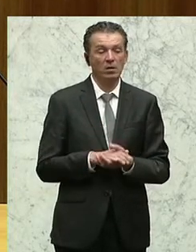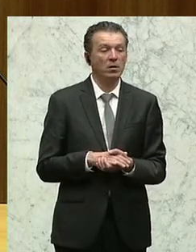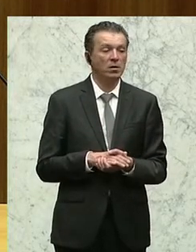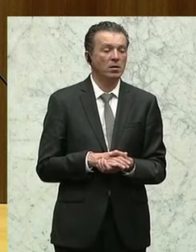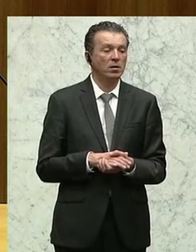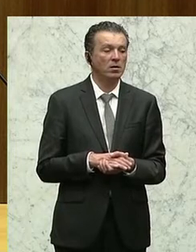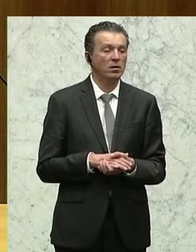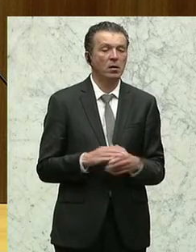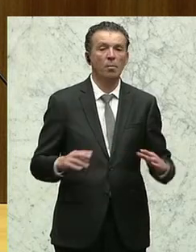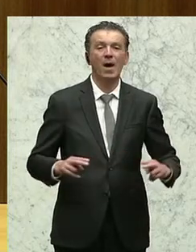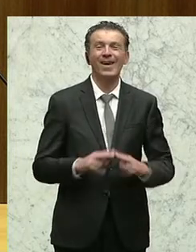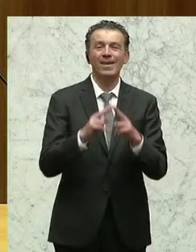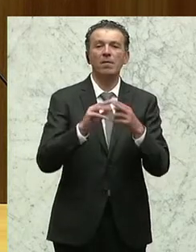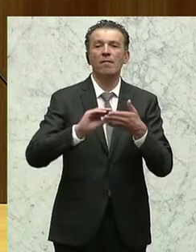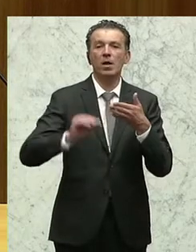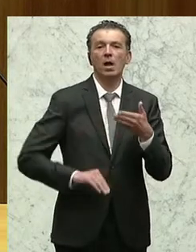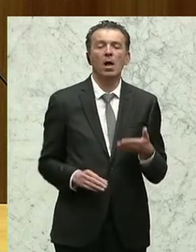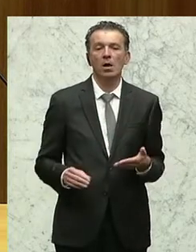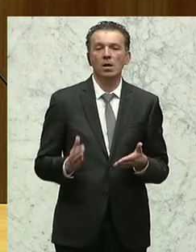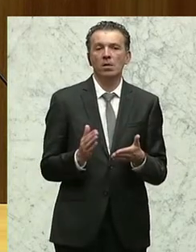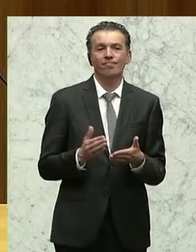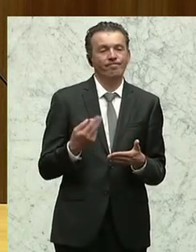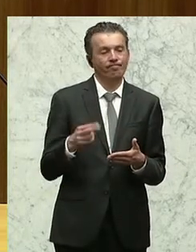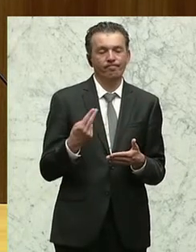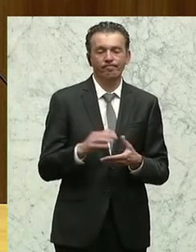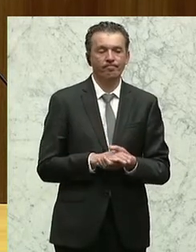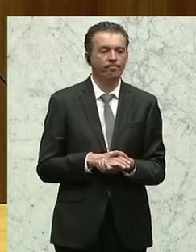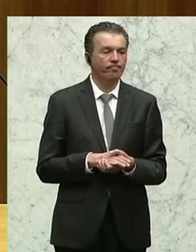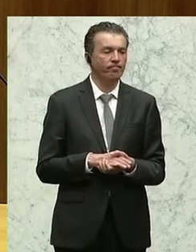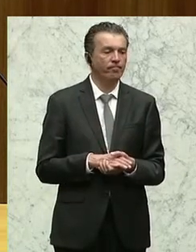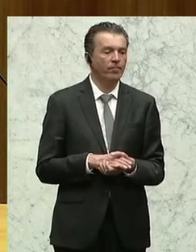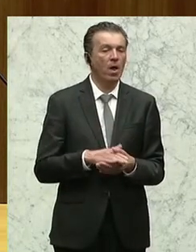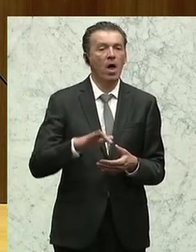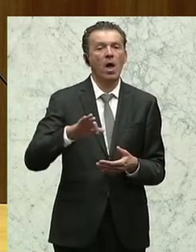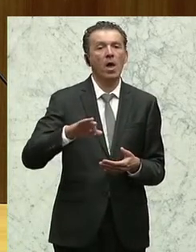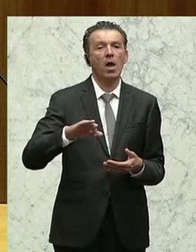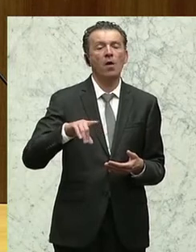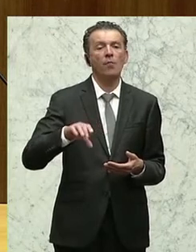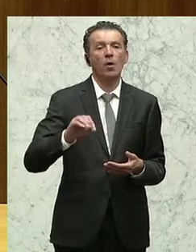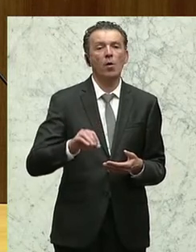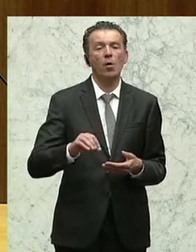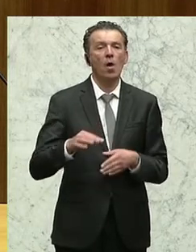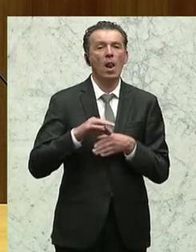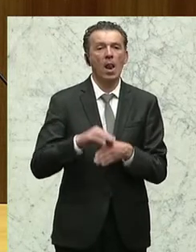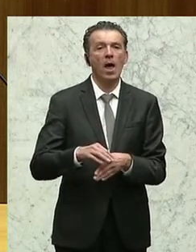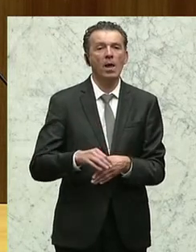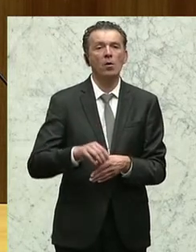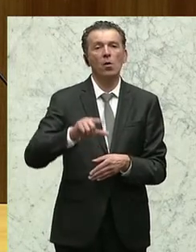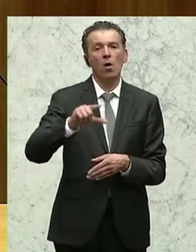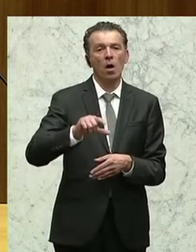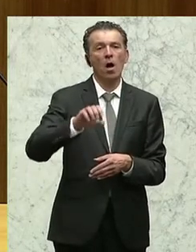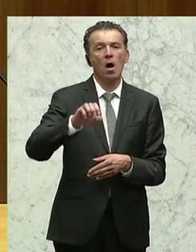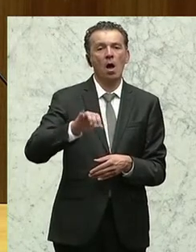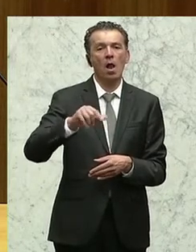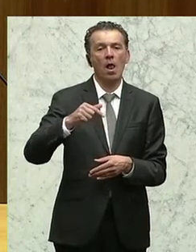Und im Sinne des Pariser Vertrages schon erst recht nicht. Die Freiheitlichen unter Pius Leitner sagen, durch